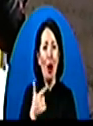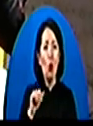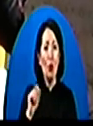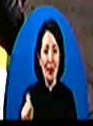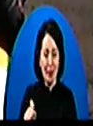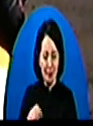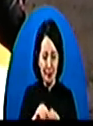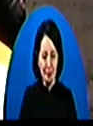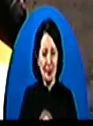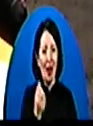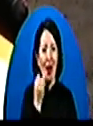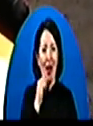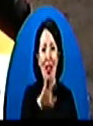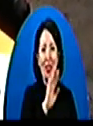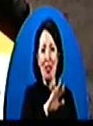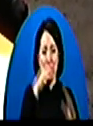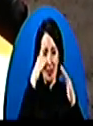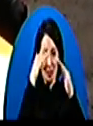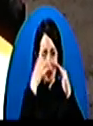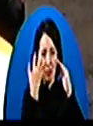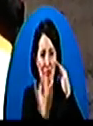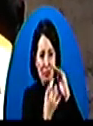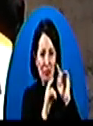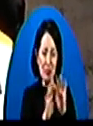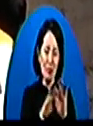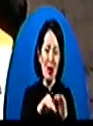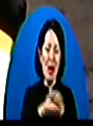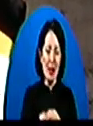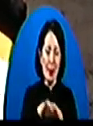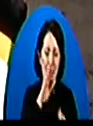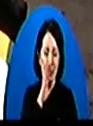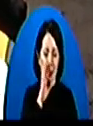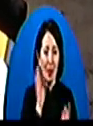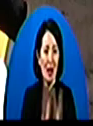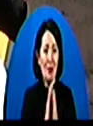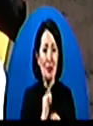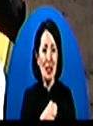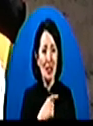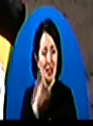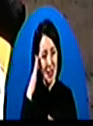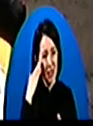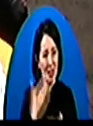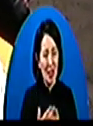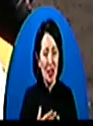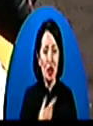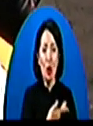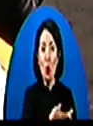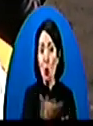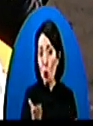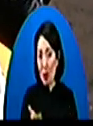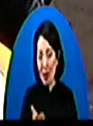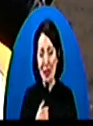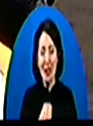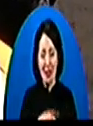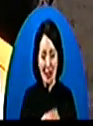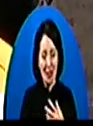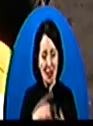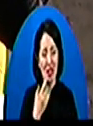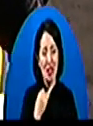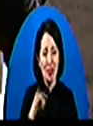бас сарвч финт хадгалах энэ чиглэлээр хамтарч ажиллах юм саналуудыг бид хөргөж ажиллаа гэсэн